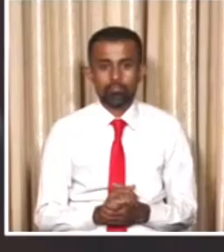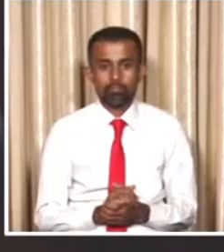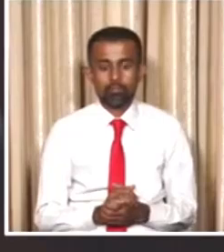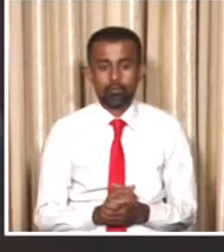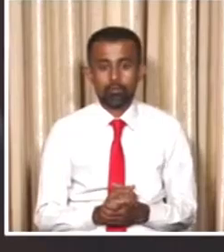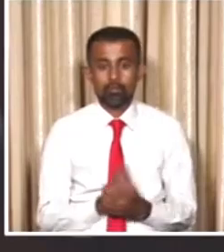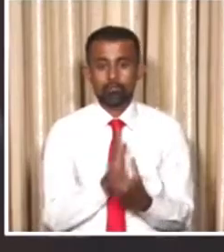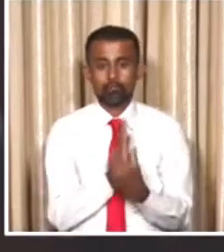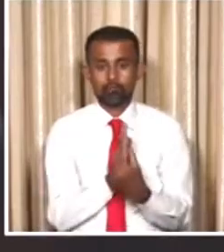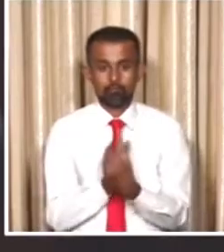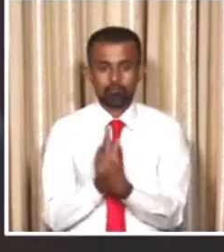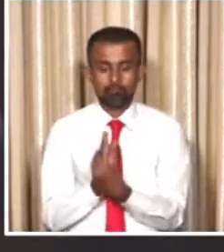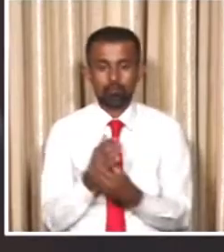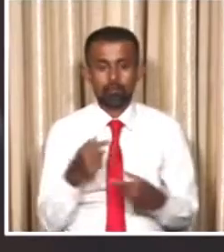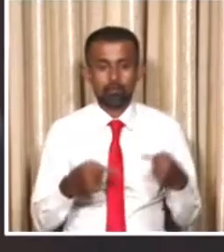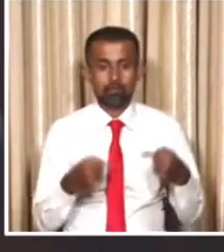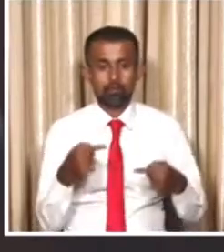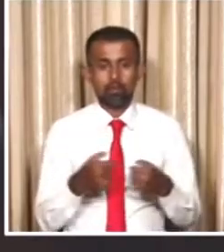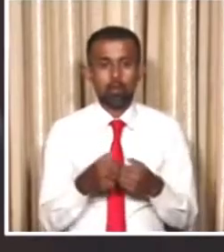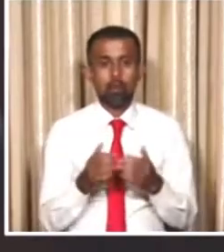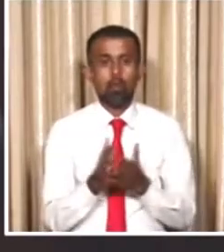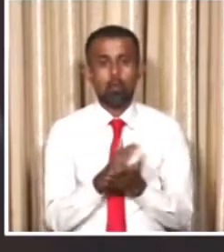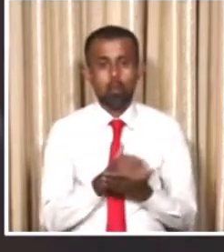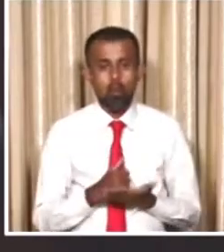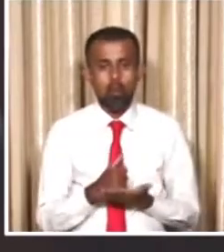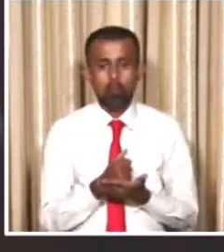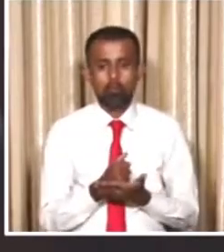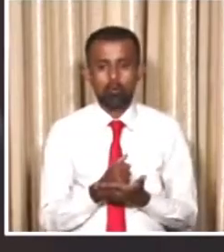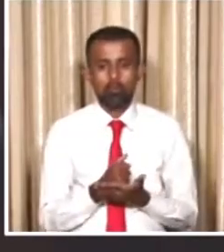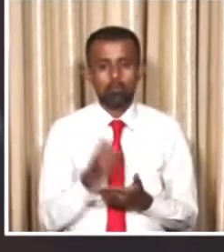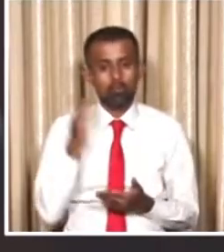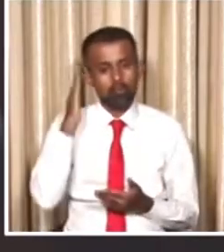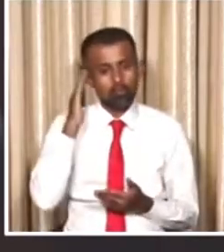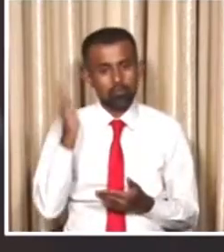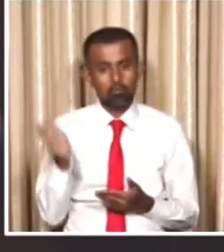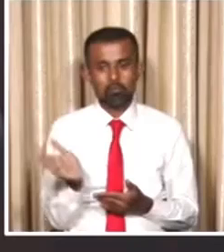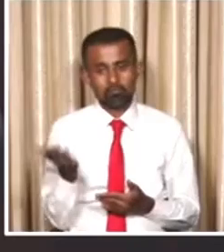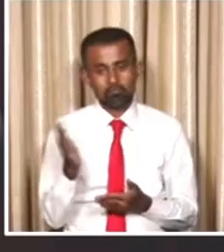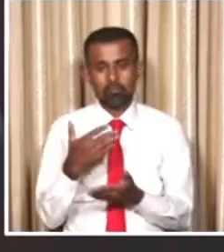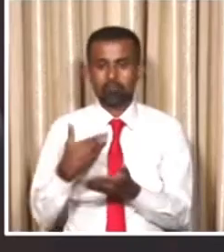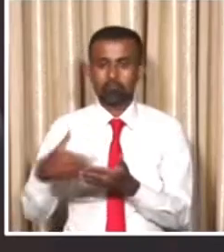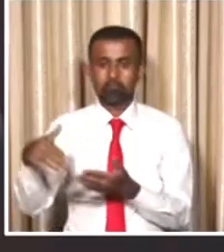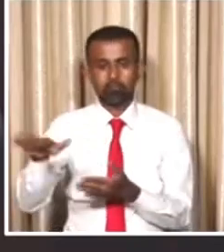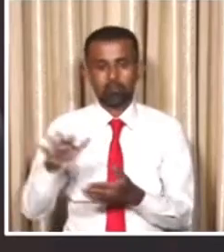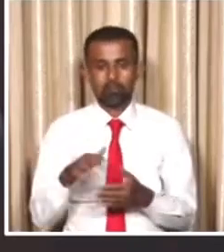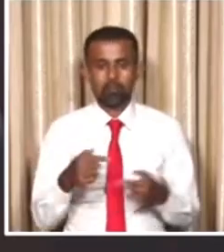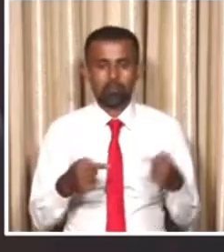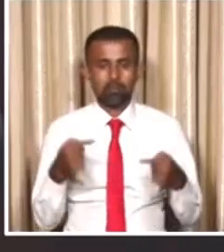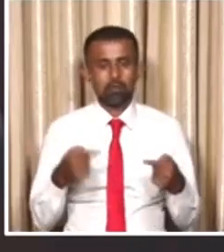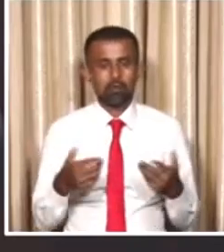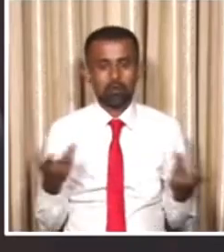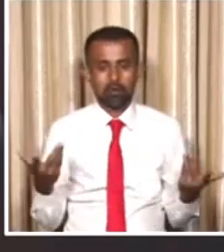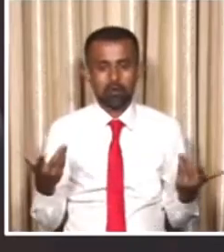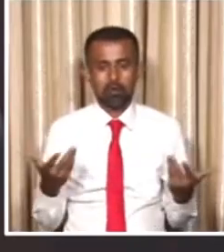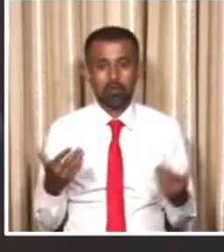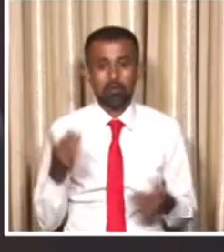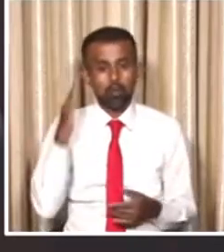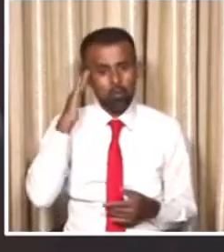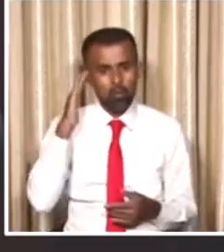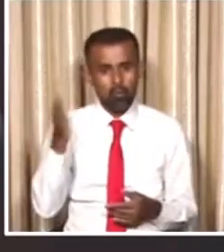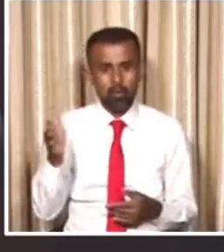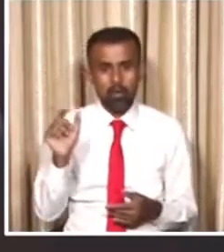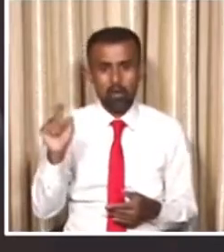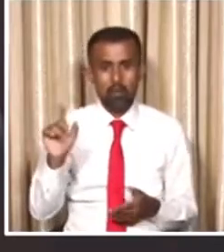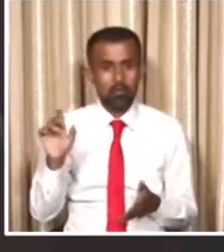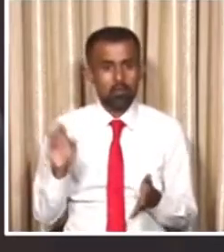කරන ඒ තර්ක සියල්ල ඔබතුමියම බැහැර කරගන්න ඒවා තර්ක නෙවෙයි. ඔබතුමියගෙන් අපි නාම